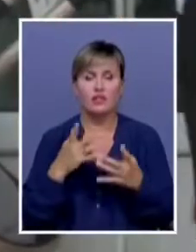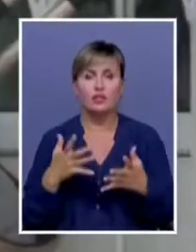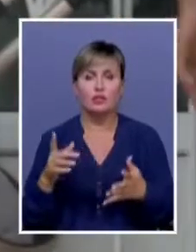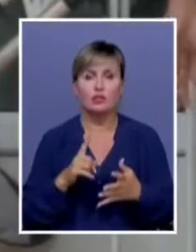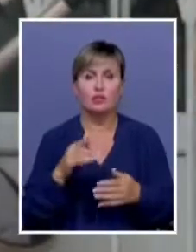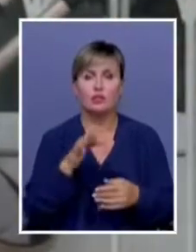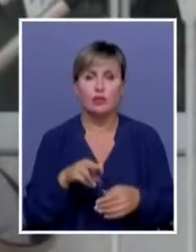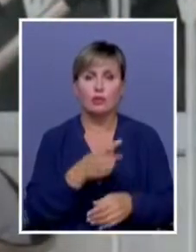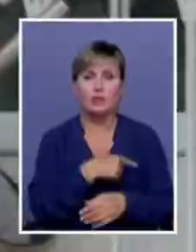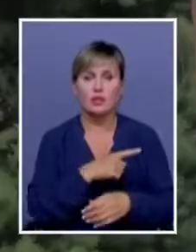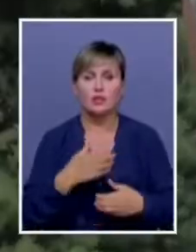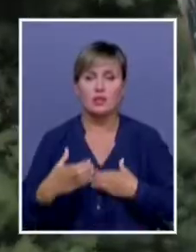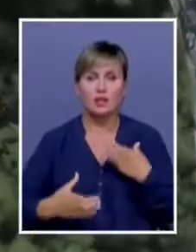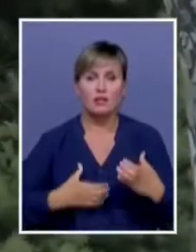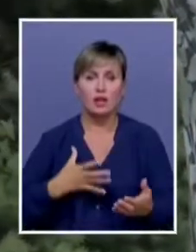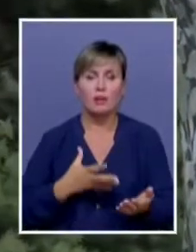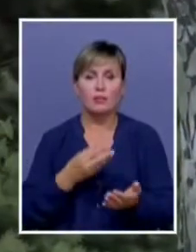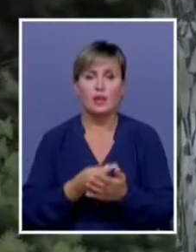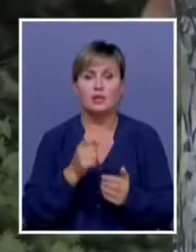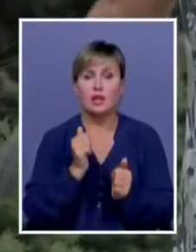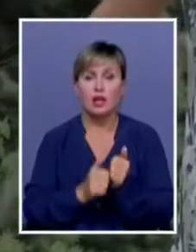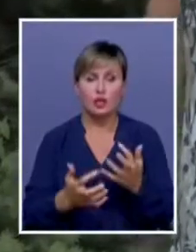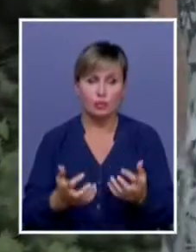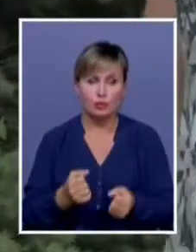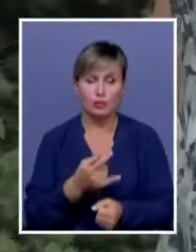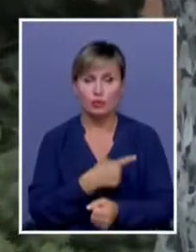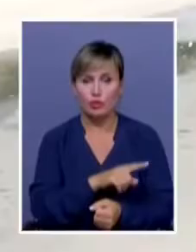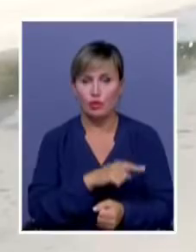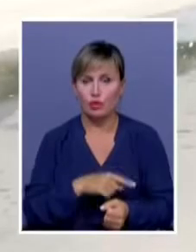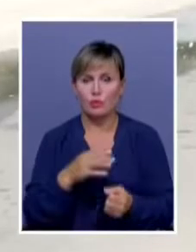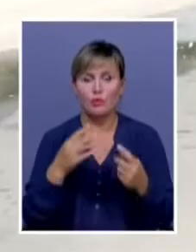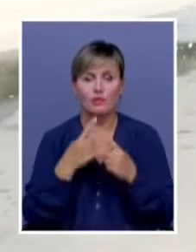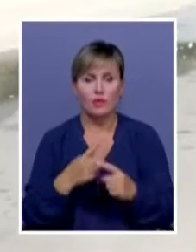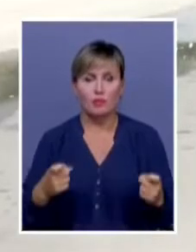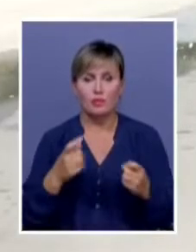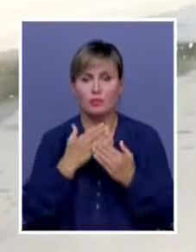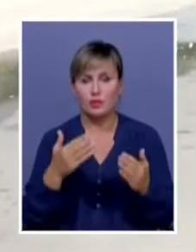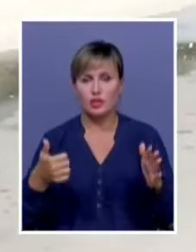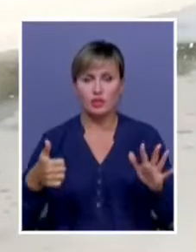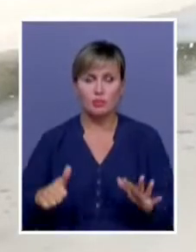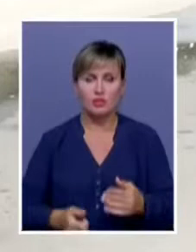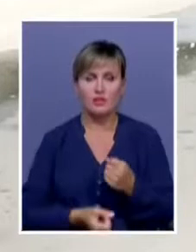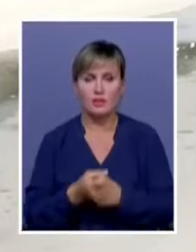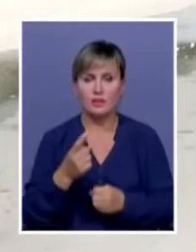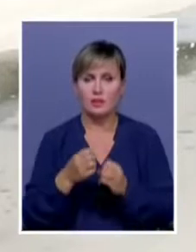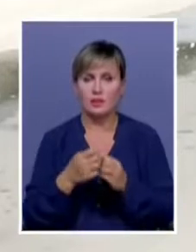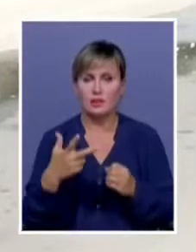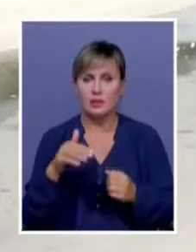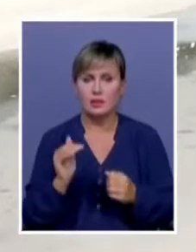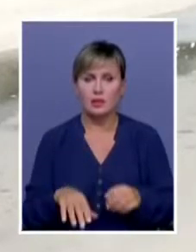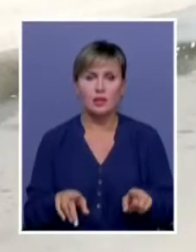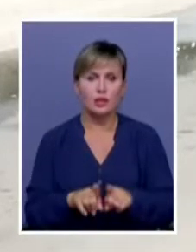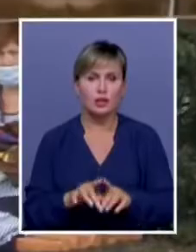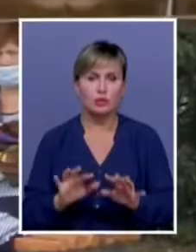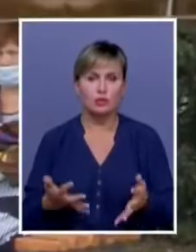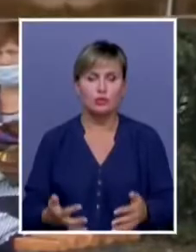фонд медицинского страхования платит за каждый прием у доктора. По информации ФМС, за последние полгода выявлено 13 тысяч подобных